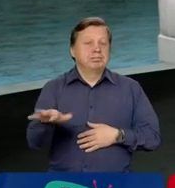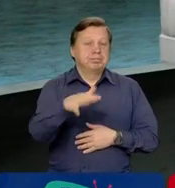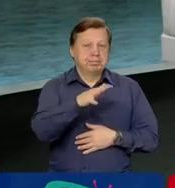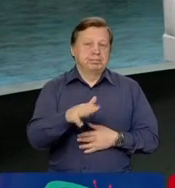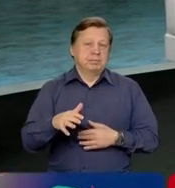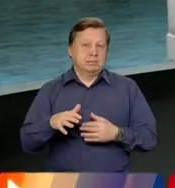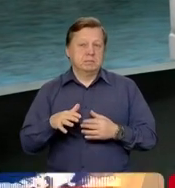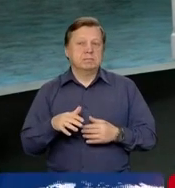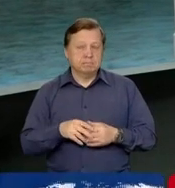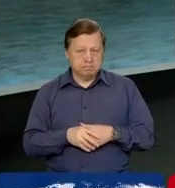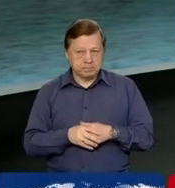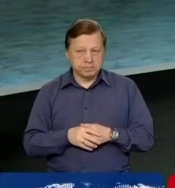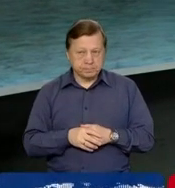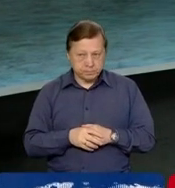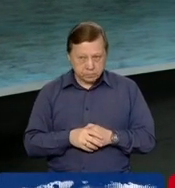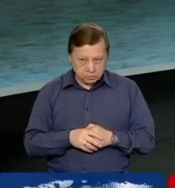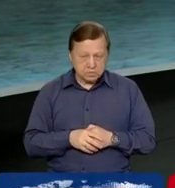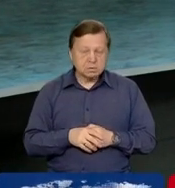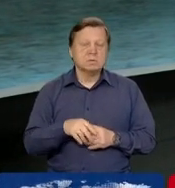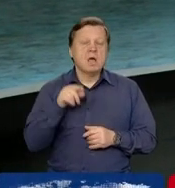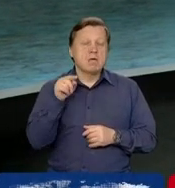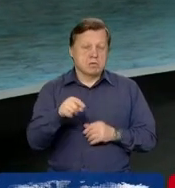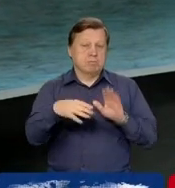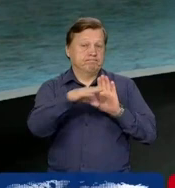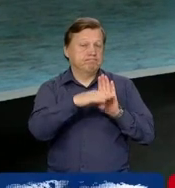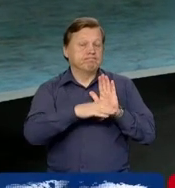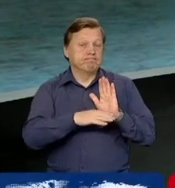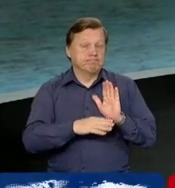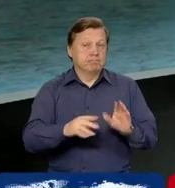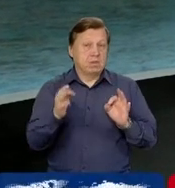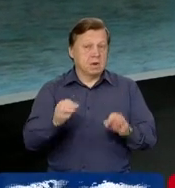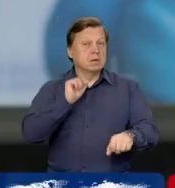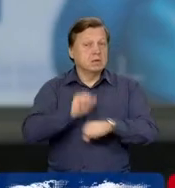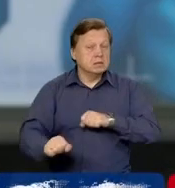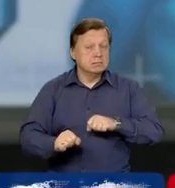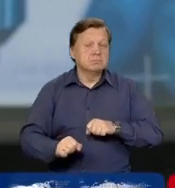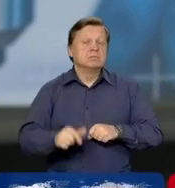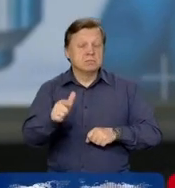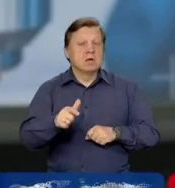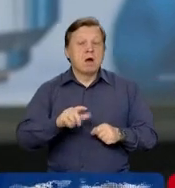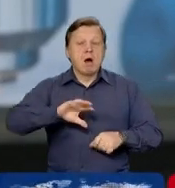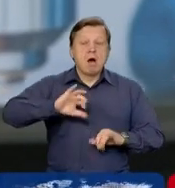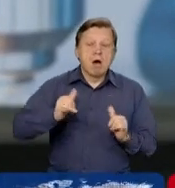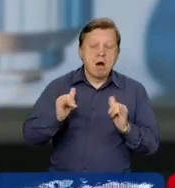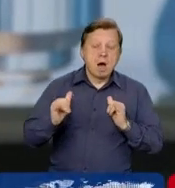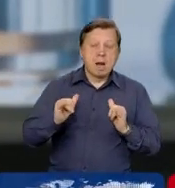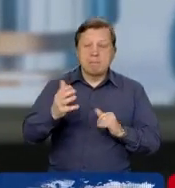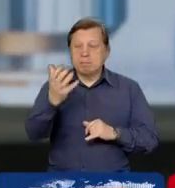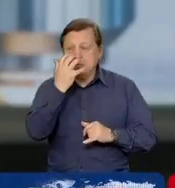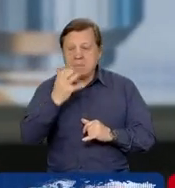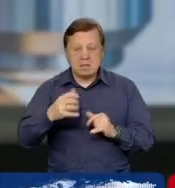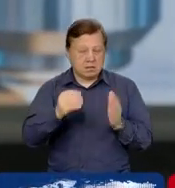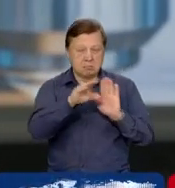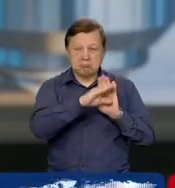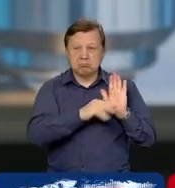nie kategoryzuje, jakiego rodzaju osłonę mamy używać. I tu w tej sytuacji z punktu widzenia